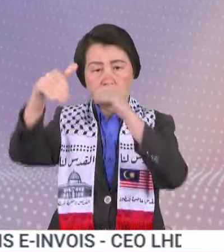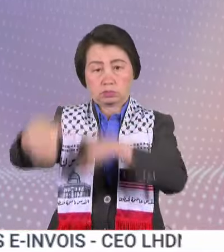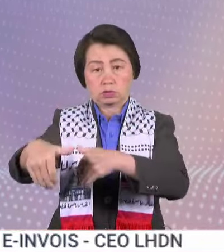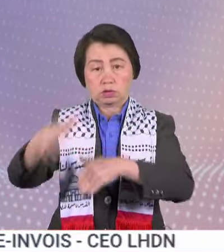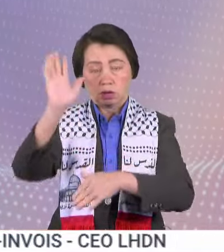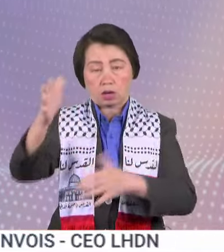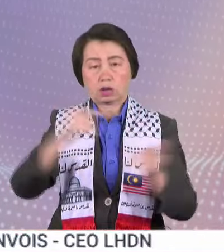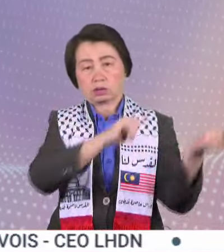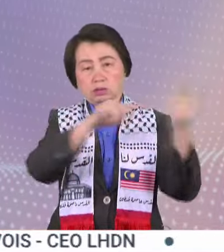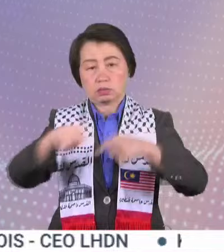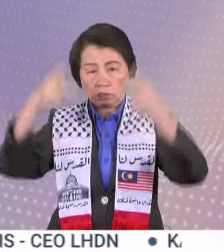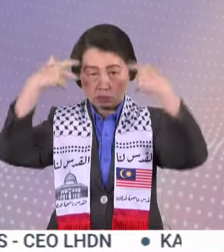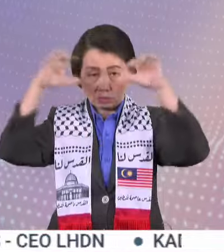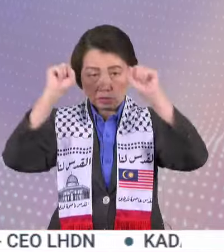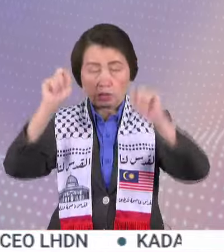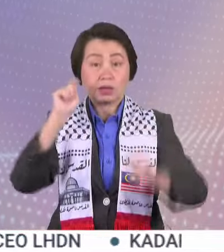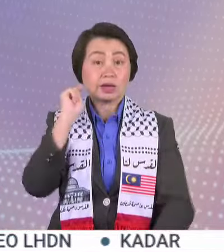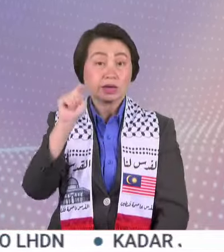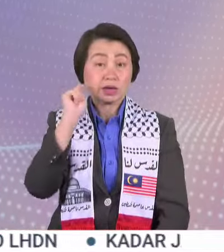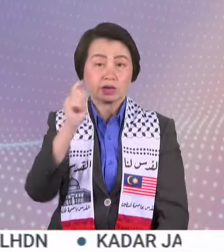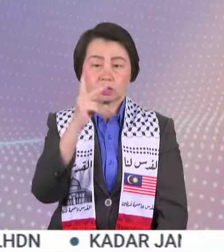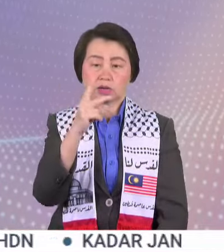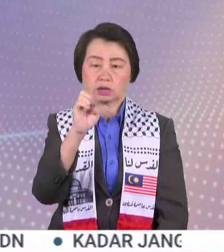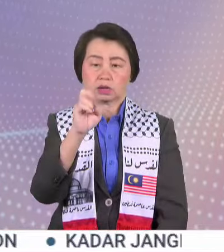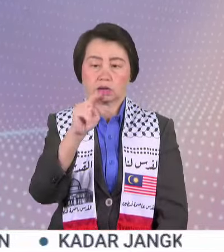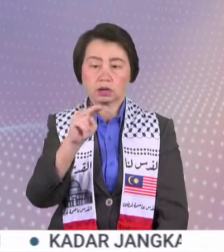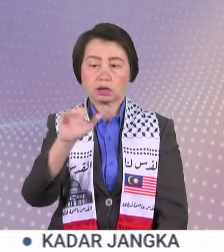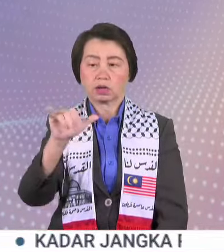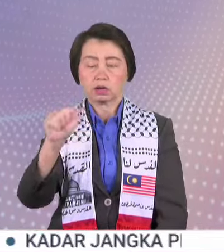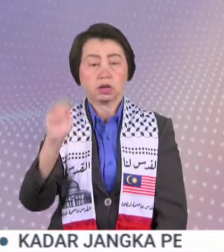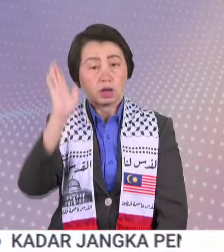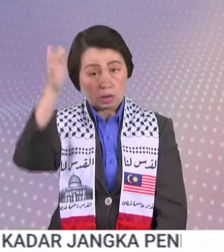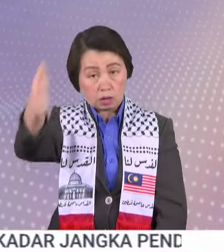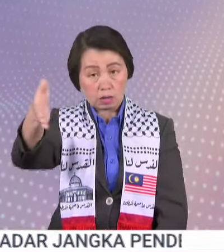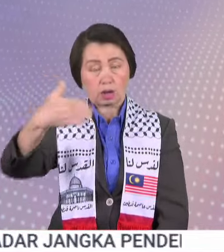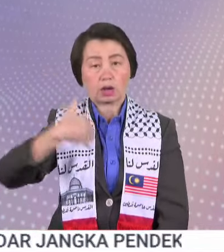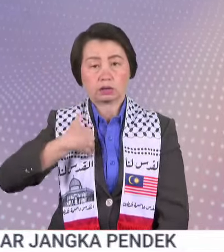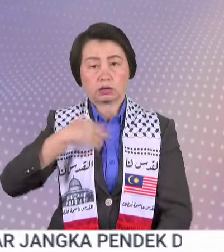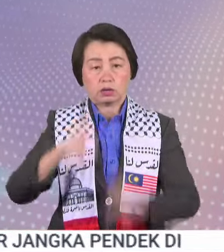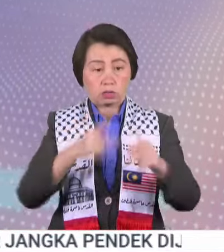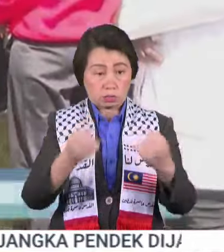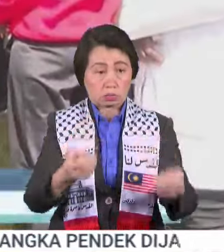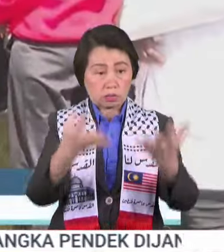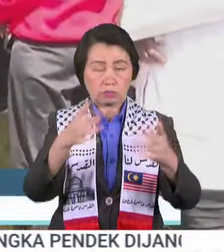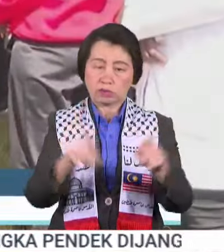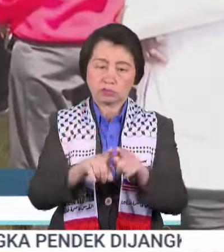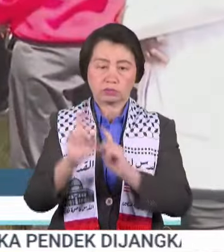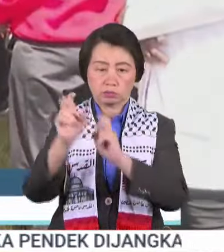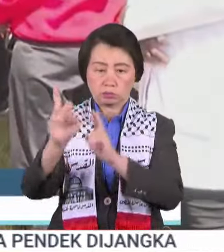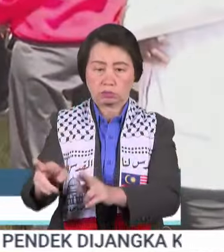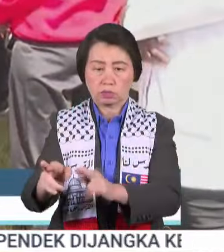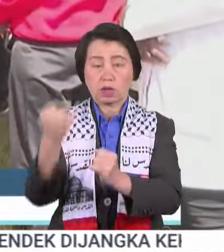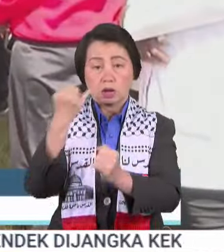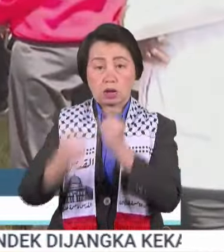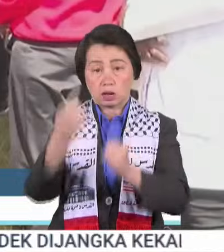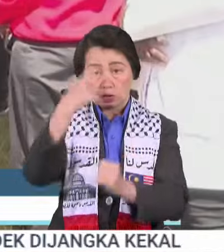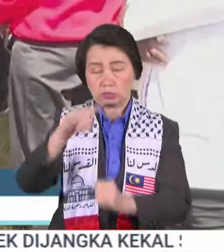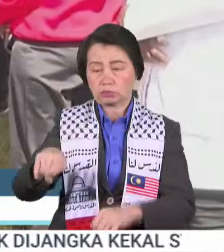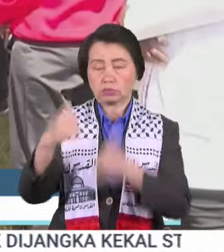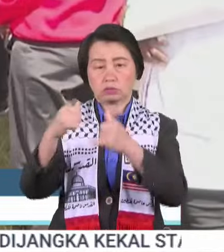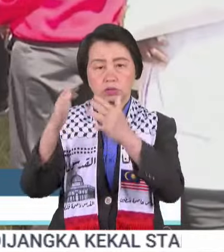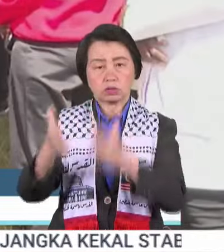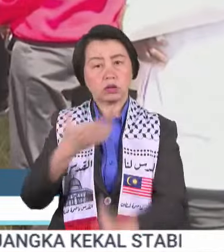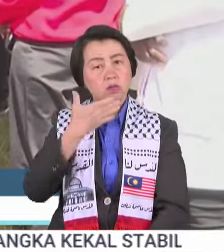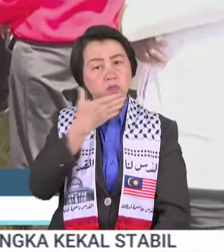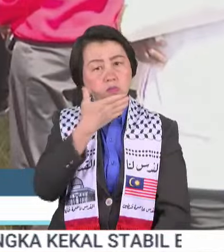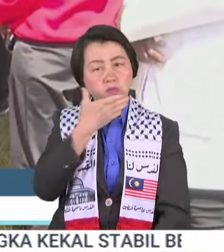pengemubian yang bakal dihadiri Presiden Kenya William Ruto itu akan berlangsung esok. Orang ramai turut memberi penghormatan terakhir kepada atlet muda